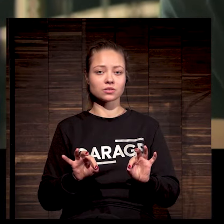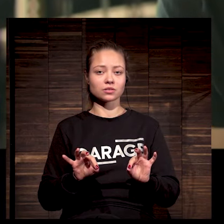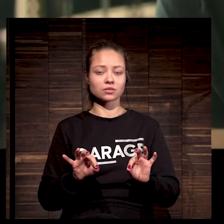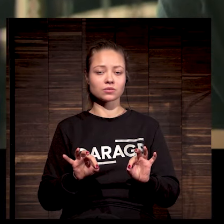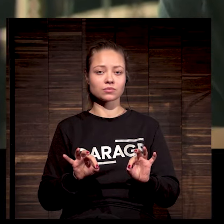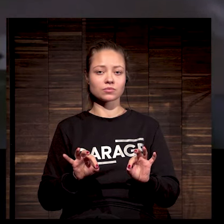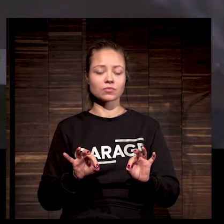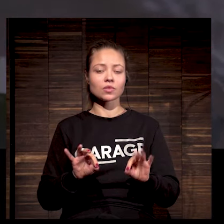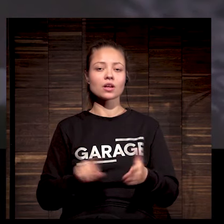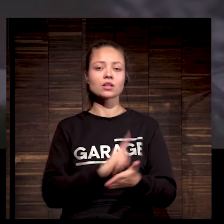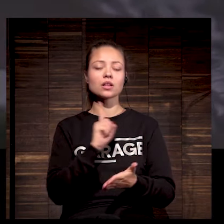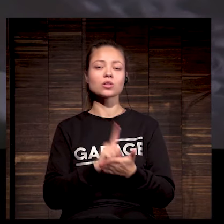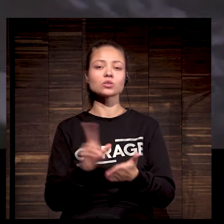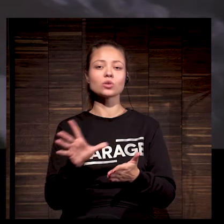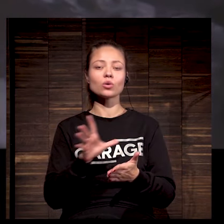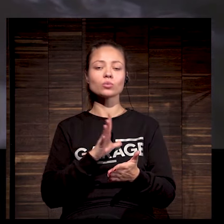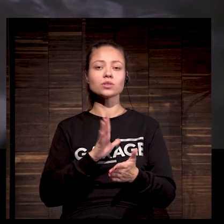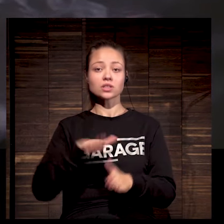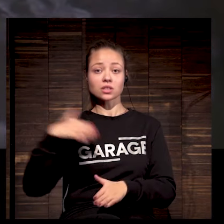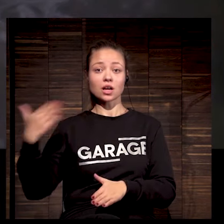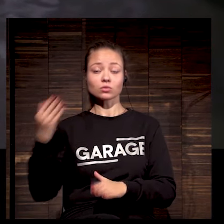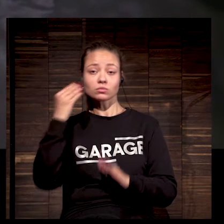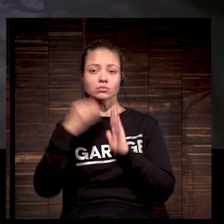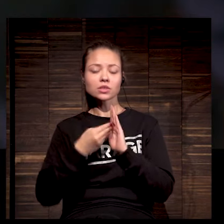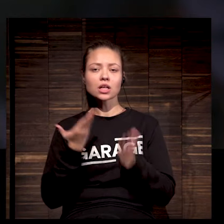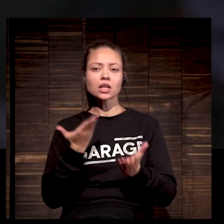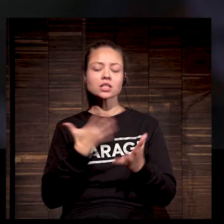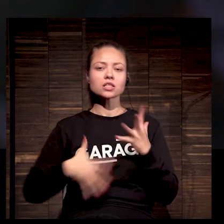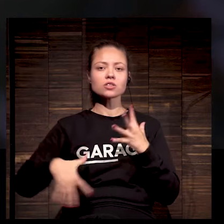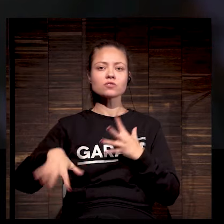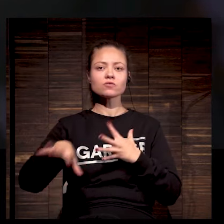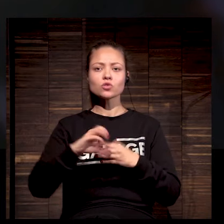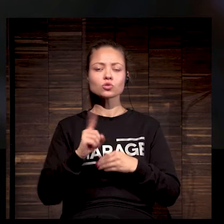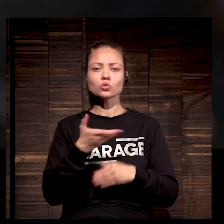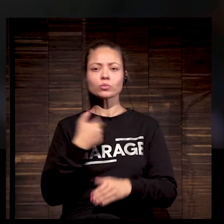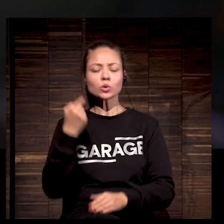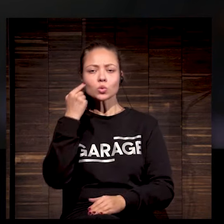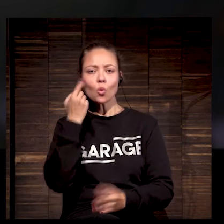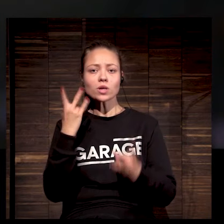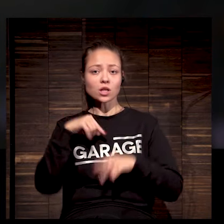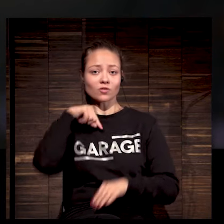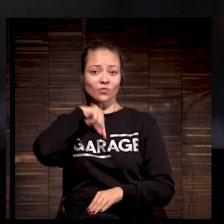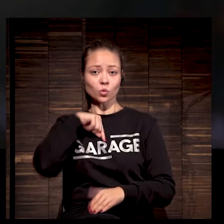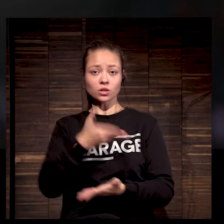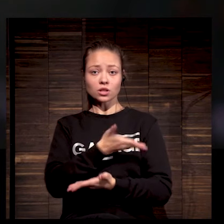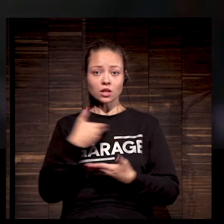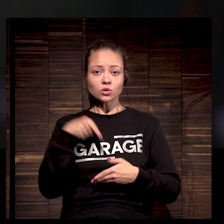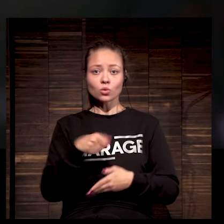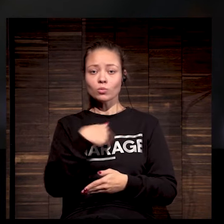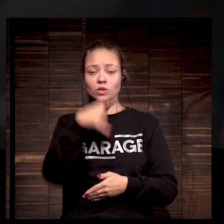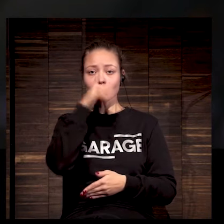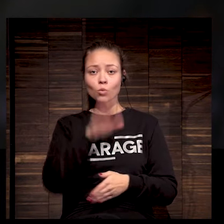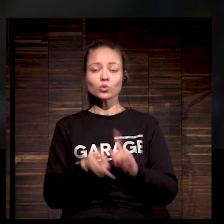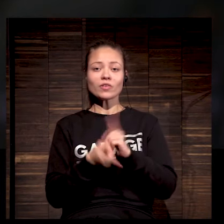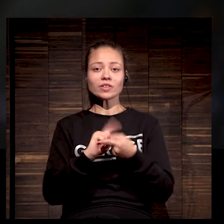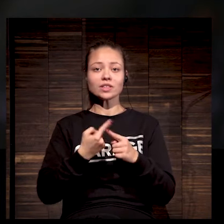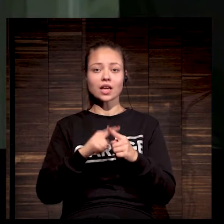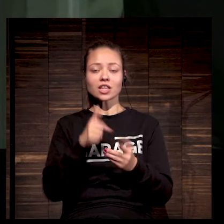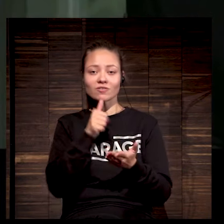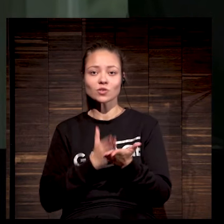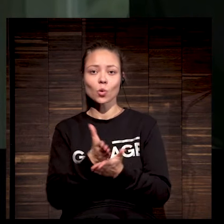должно быть снаружи то есть если все у нас все что мы думаем остается внутри нас то мы не сможем превратить этот